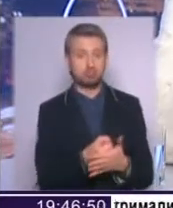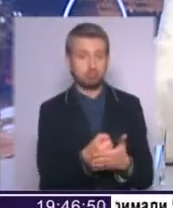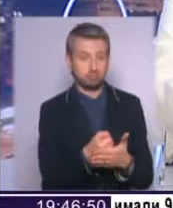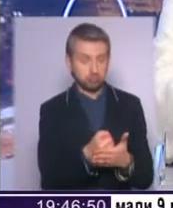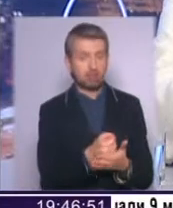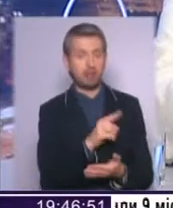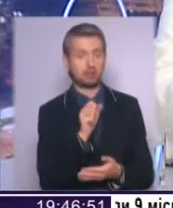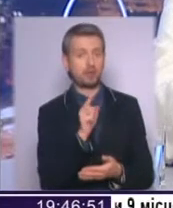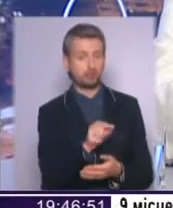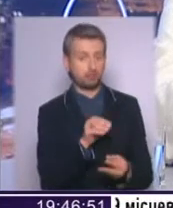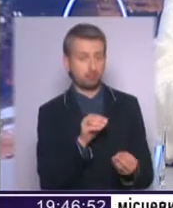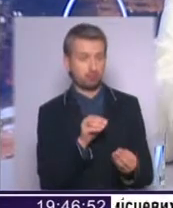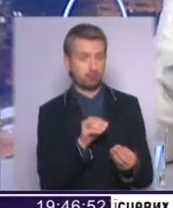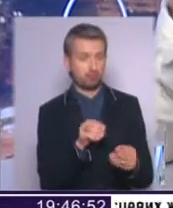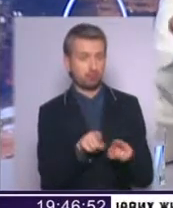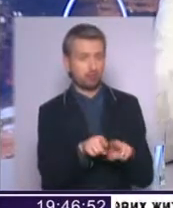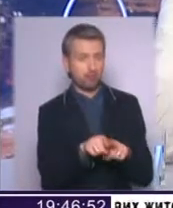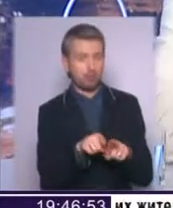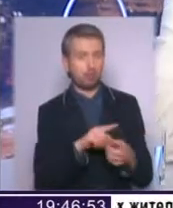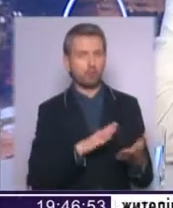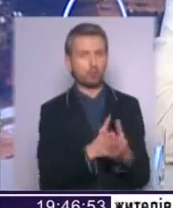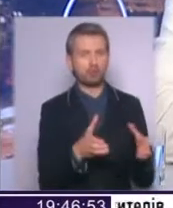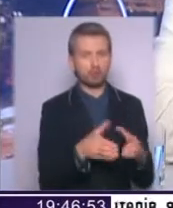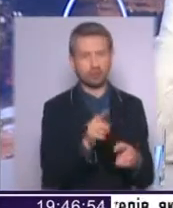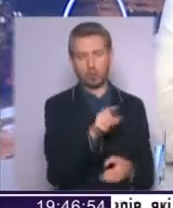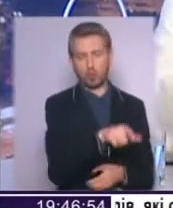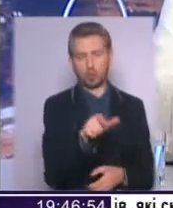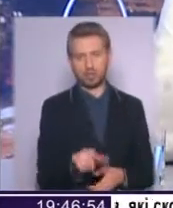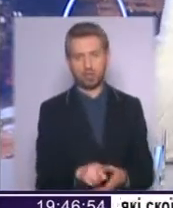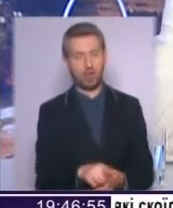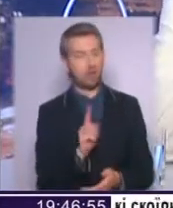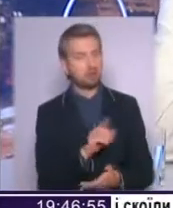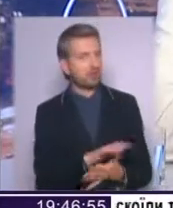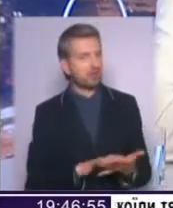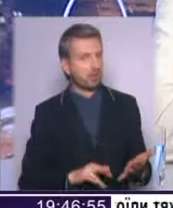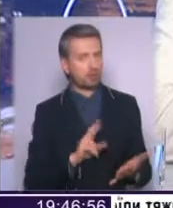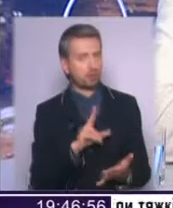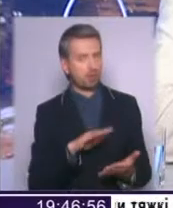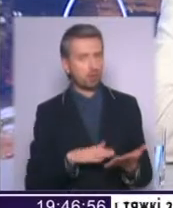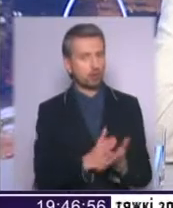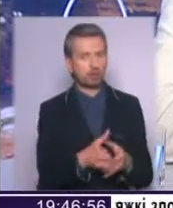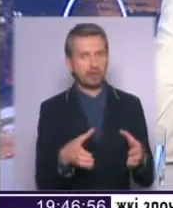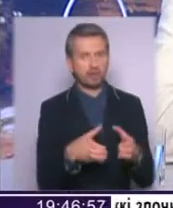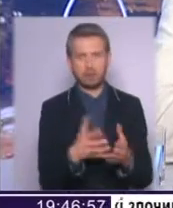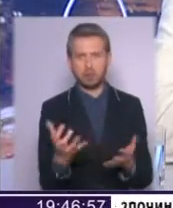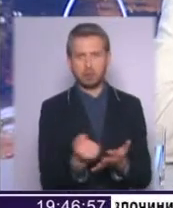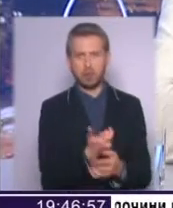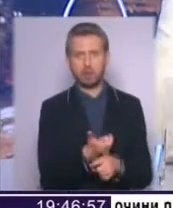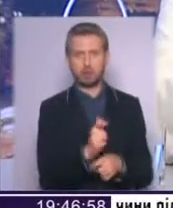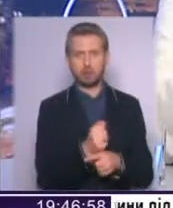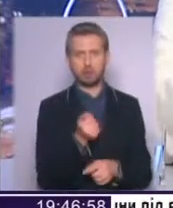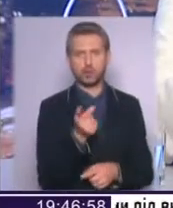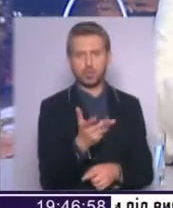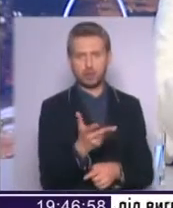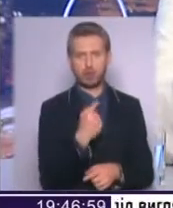і тих осіб, про які і згадувалися тут. Ну, але, вибачте, як політична сила набирала найбільшу